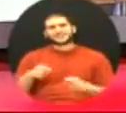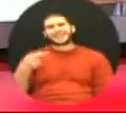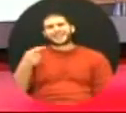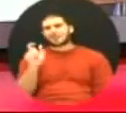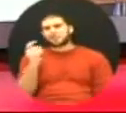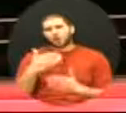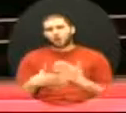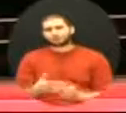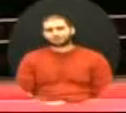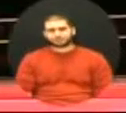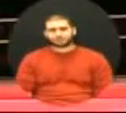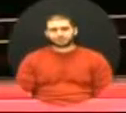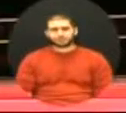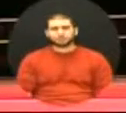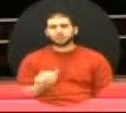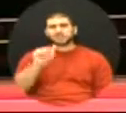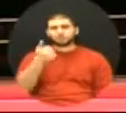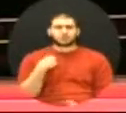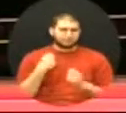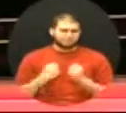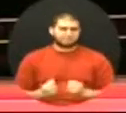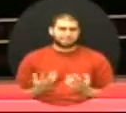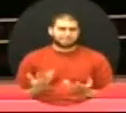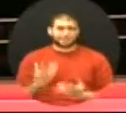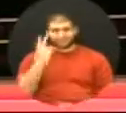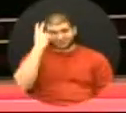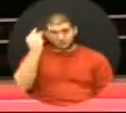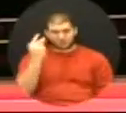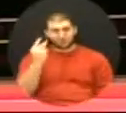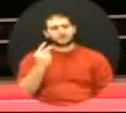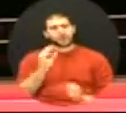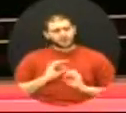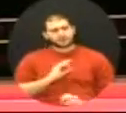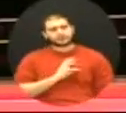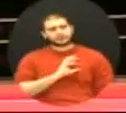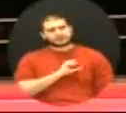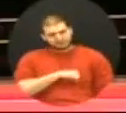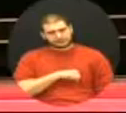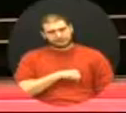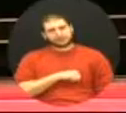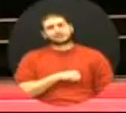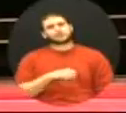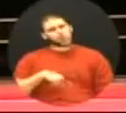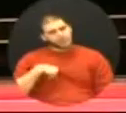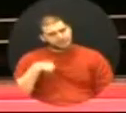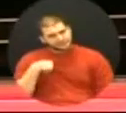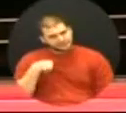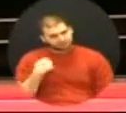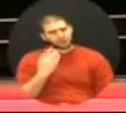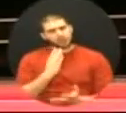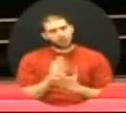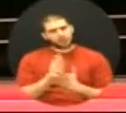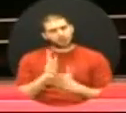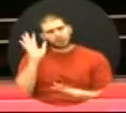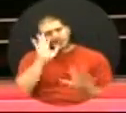שלך. קודם כל, אין ספק שהטראומה והפצע עדיין פתוח. וכנראה שלוקח זמן כדי